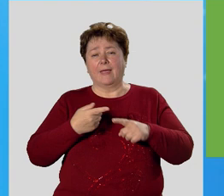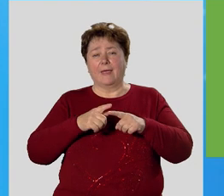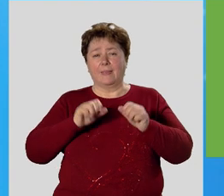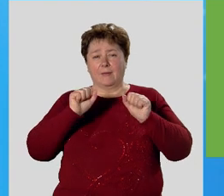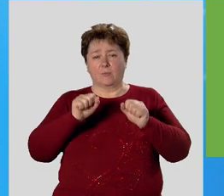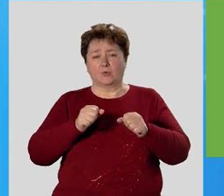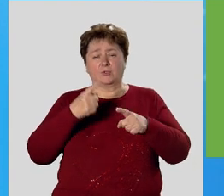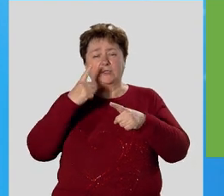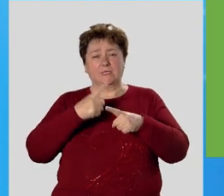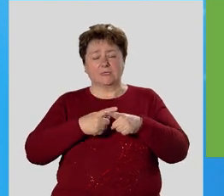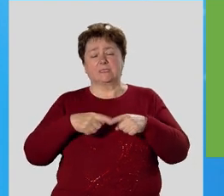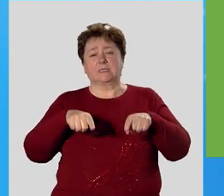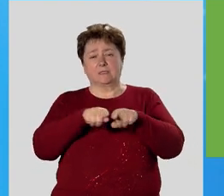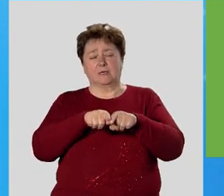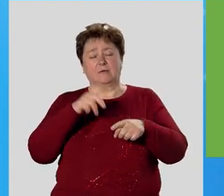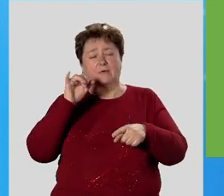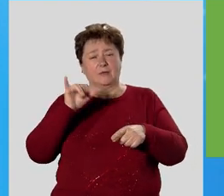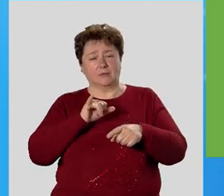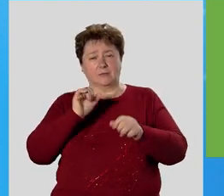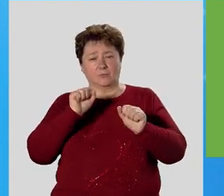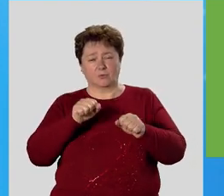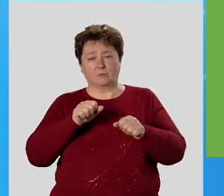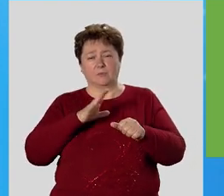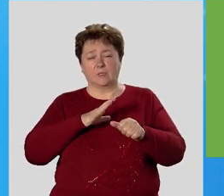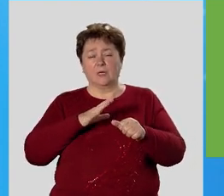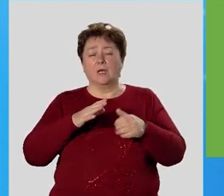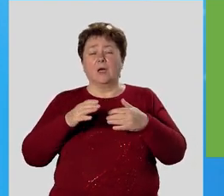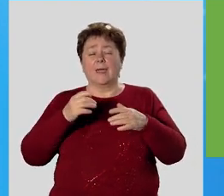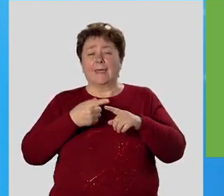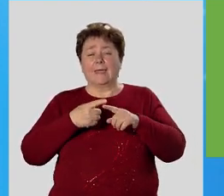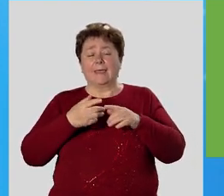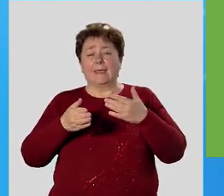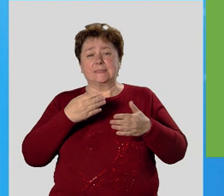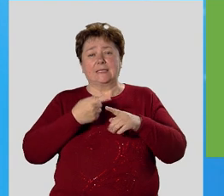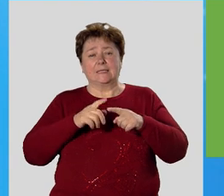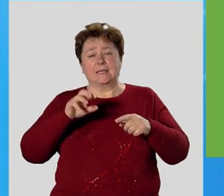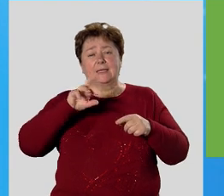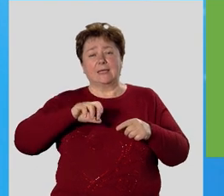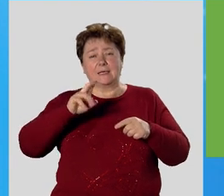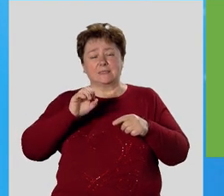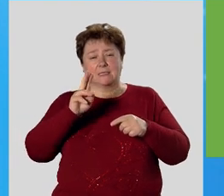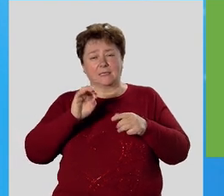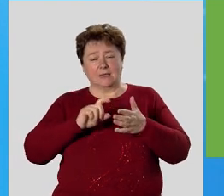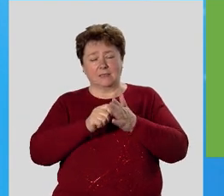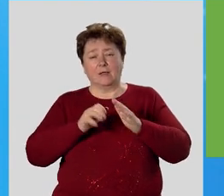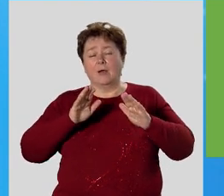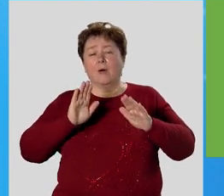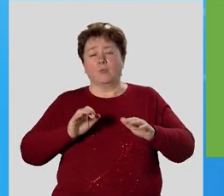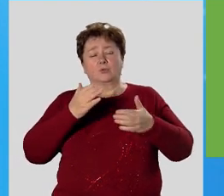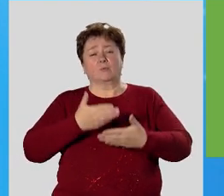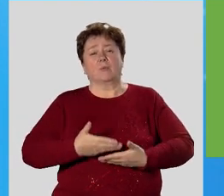может быть как X, так и Y. Если же это яйцеклетка, то у нее может быть только